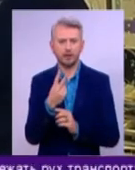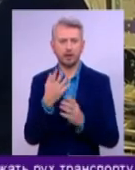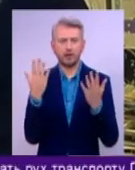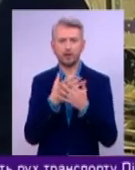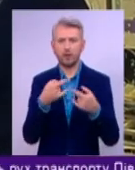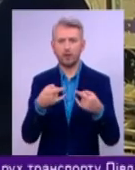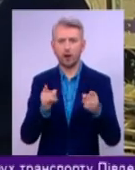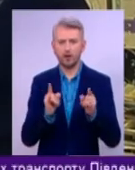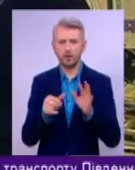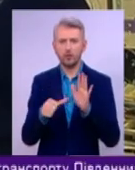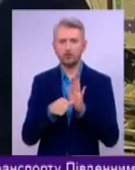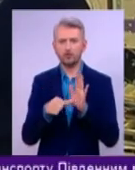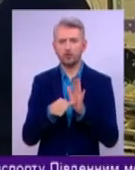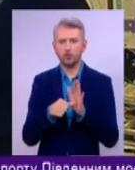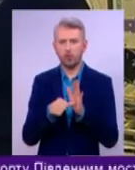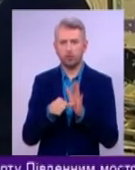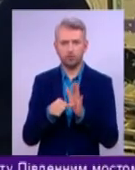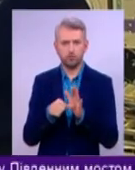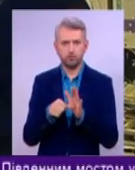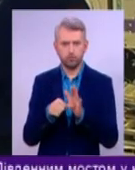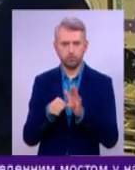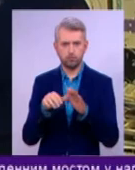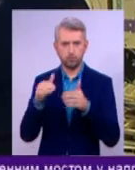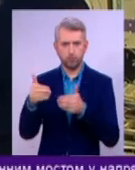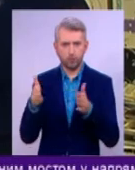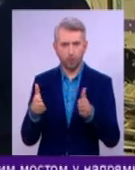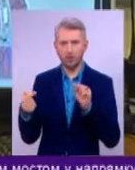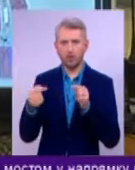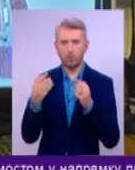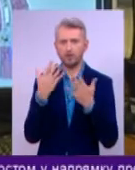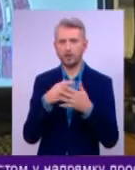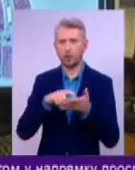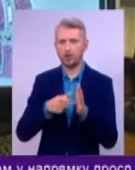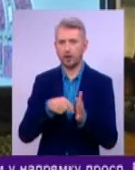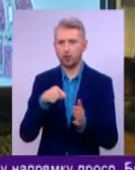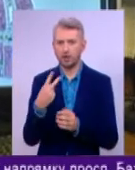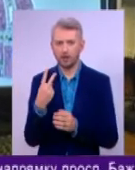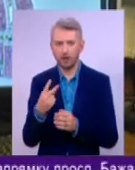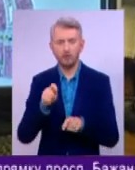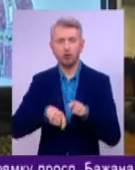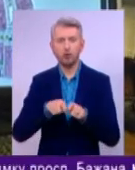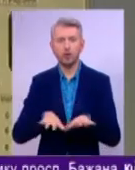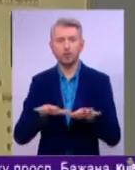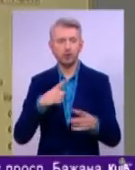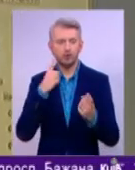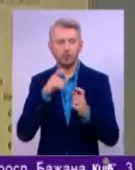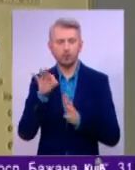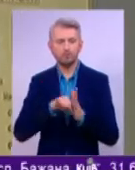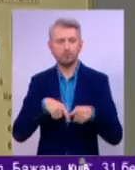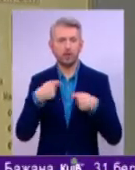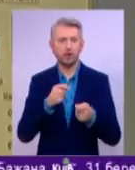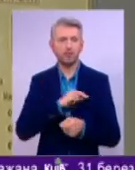кінотеатр, 6-й блок, напротив кінозала номер 2. З контрольного пункту інформацію миттєво передають